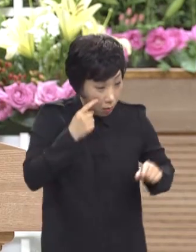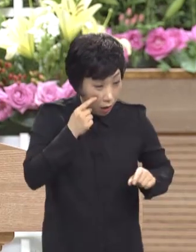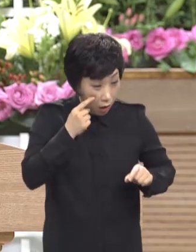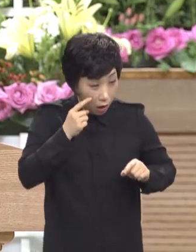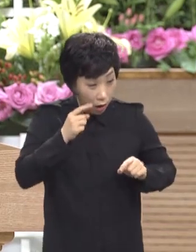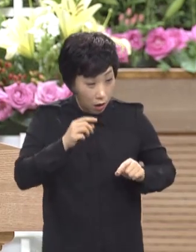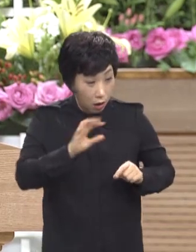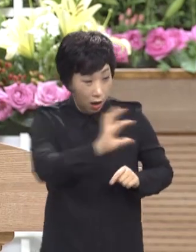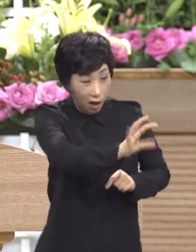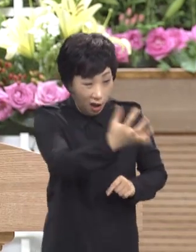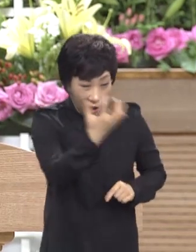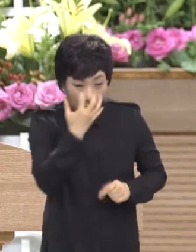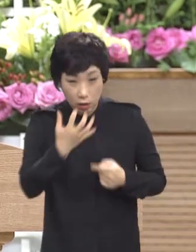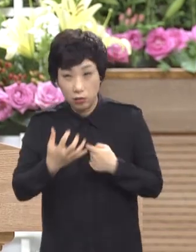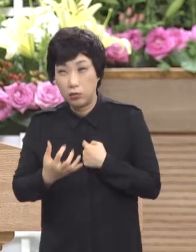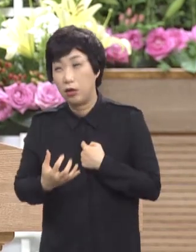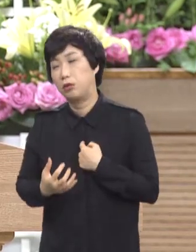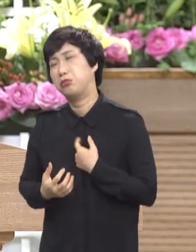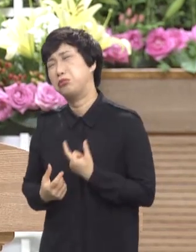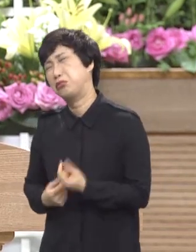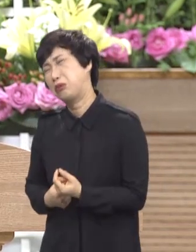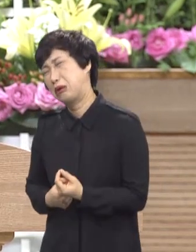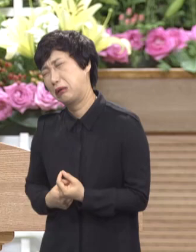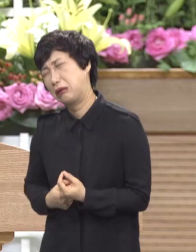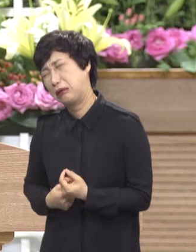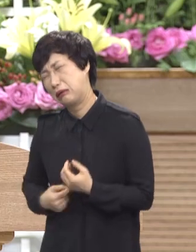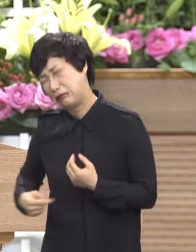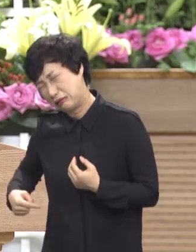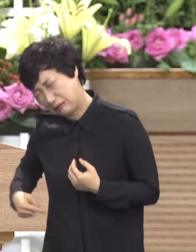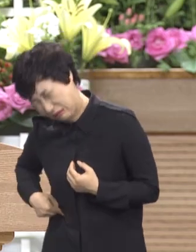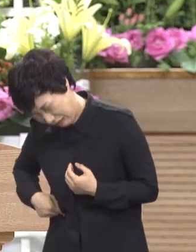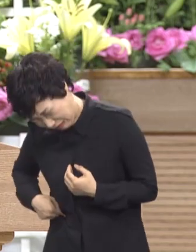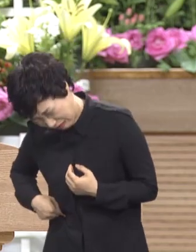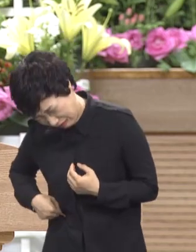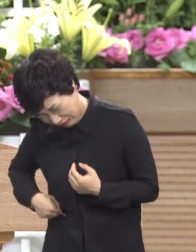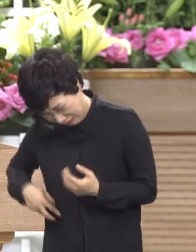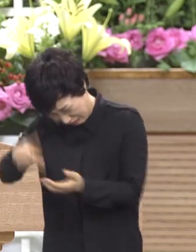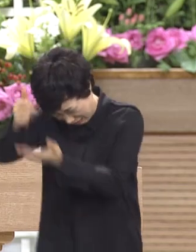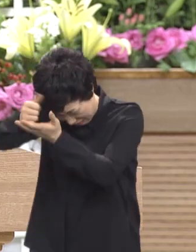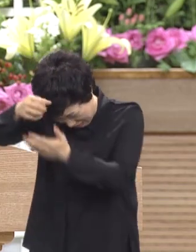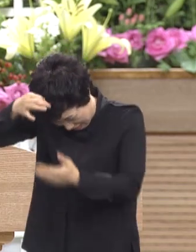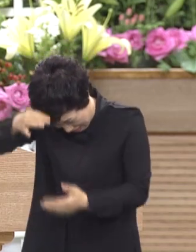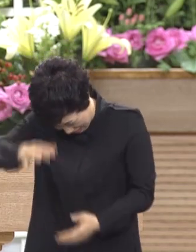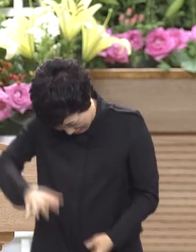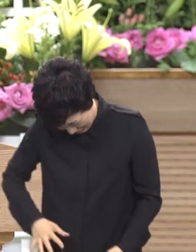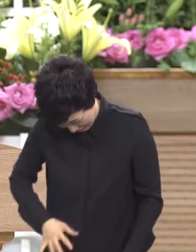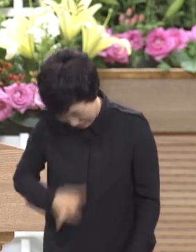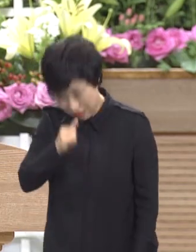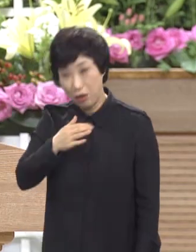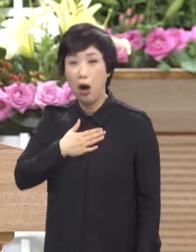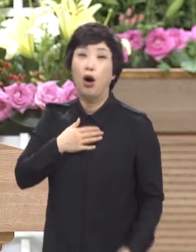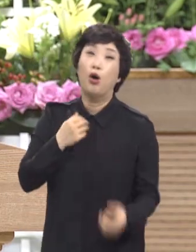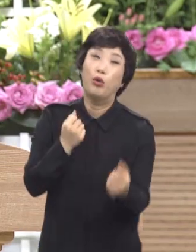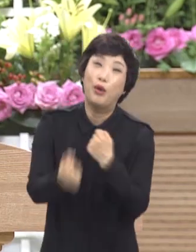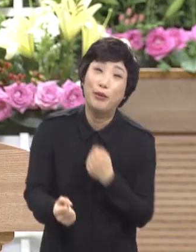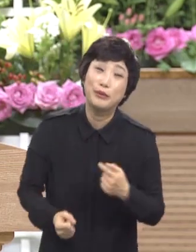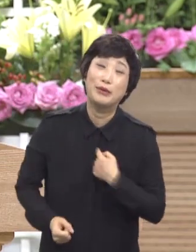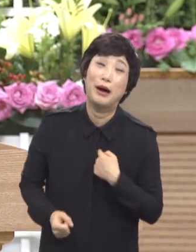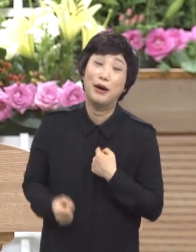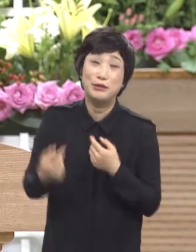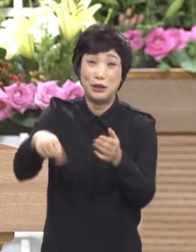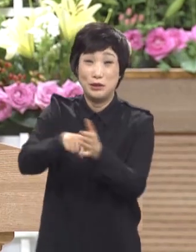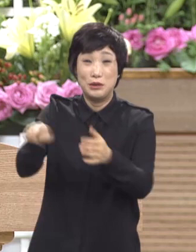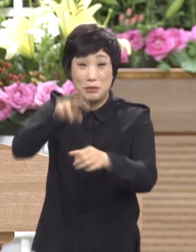다 들어있어서 너무 주님께 죄송하고 그럼에도 불구하고 나를